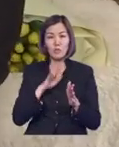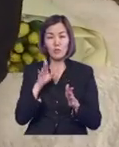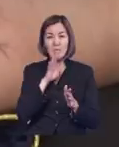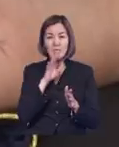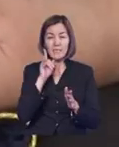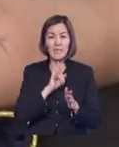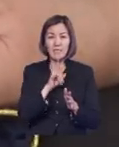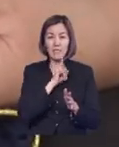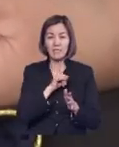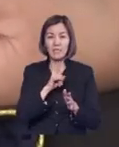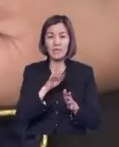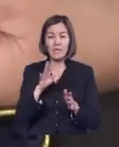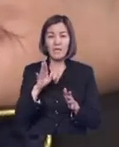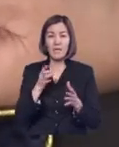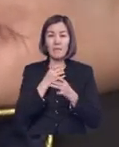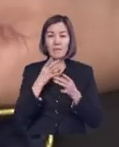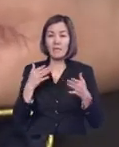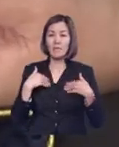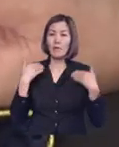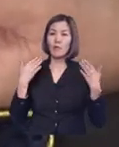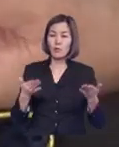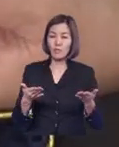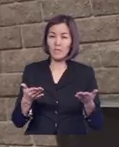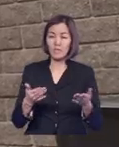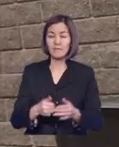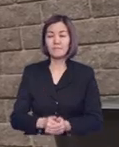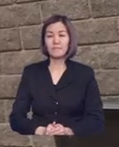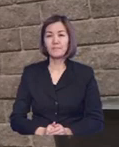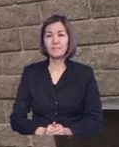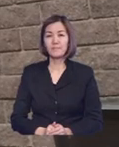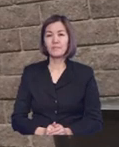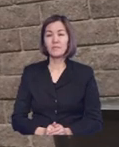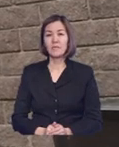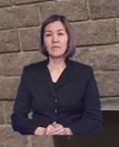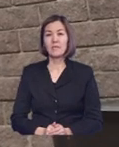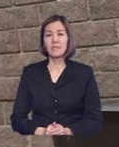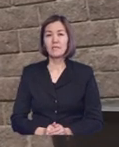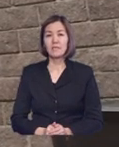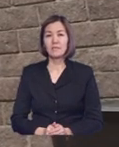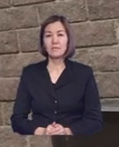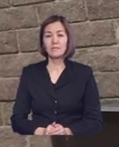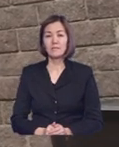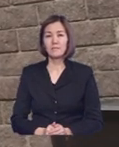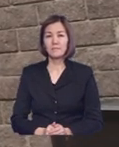мен аналарды көктемнің шуақты мерекесімен құттықтады. Елдана Серікбайқызы, Надир Хамзин, жетісу телеарнасы, Талдықорған.